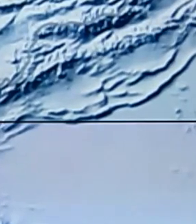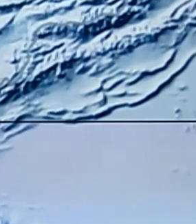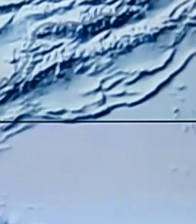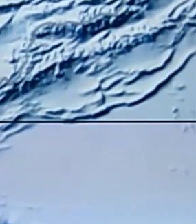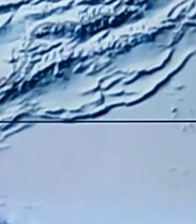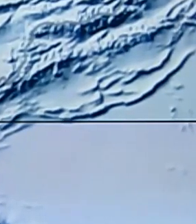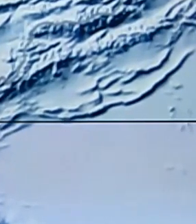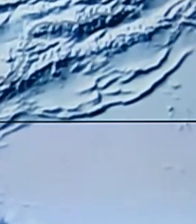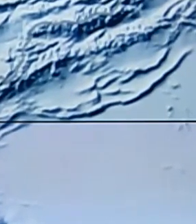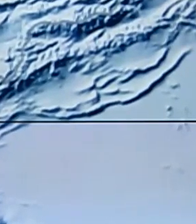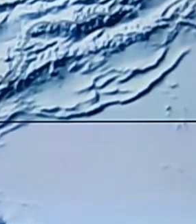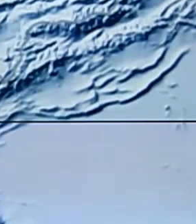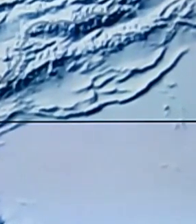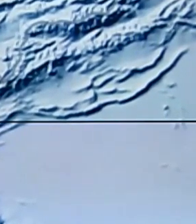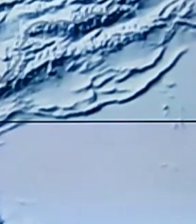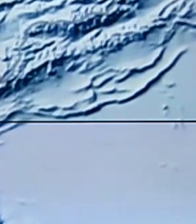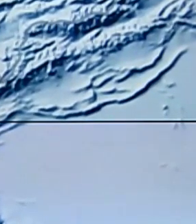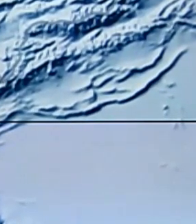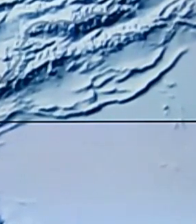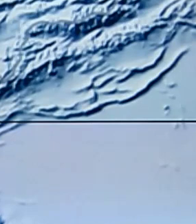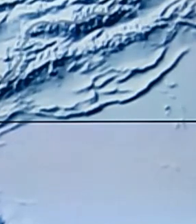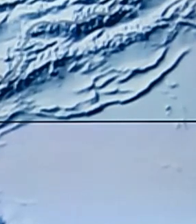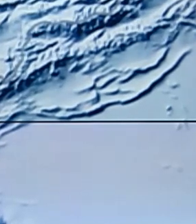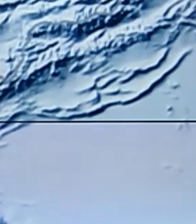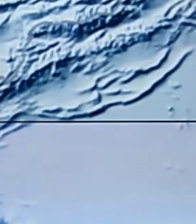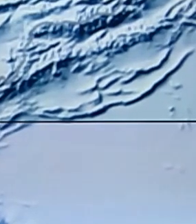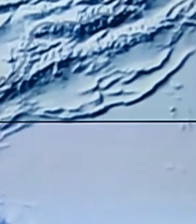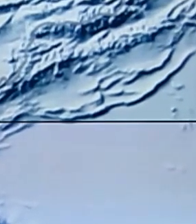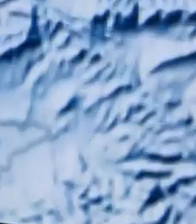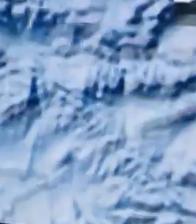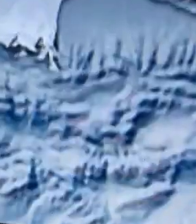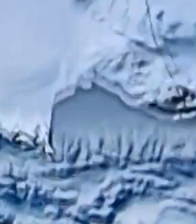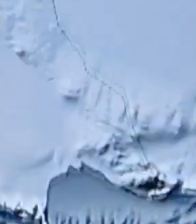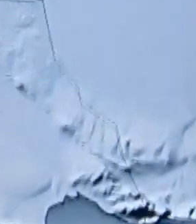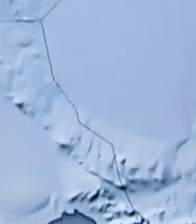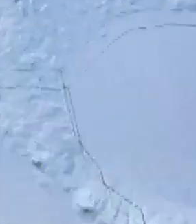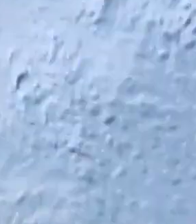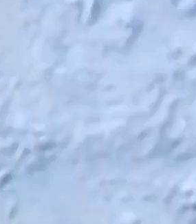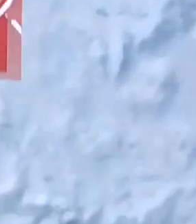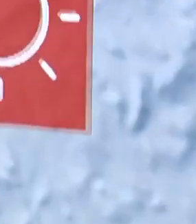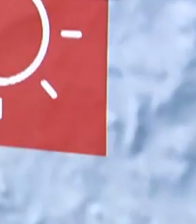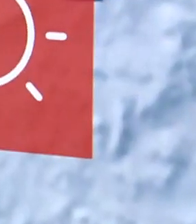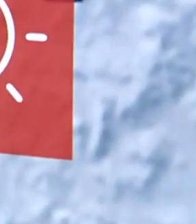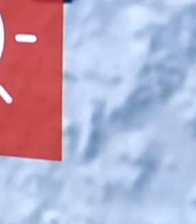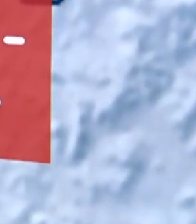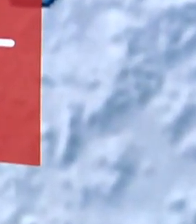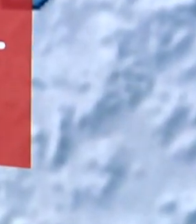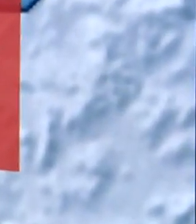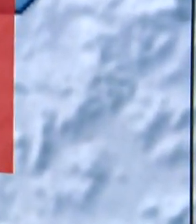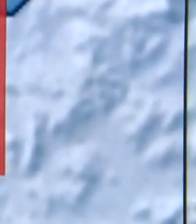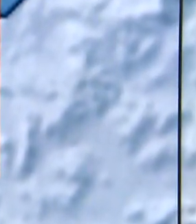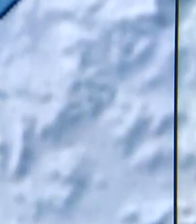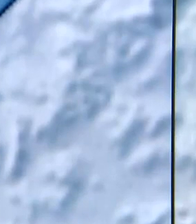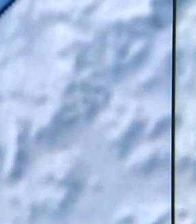күн ашық, термометр бағаны күндіз плюс 13, түнде минус 3 градусты көрсетеді. Нұрсұлтанда да күн ашық, күндіз 1, түнде 1